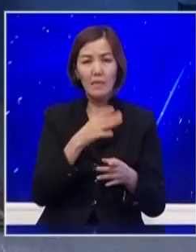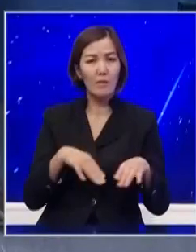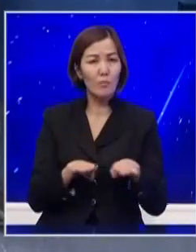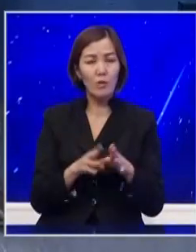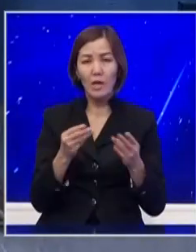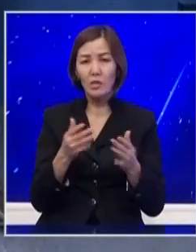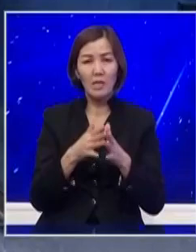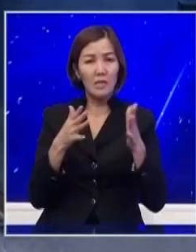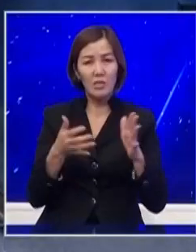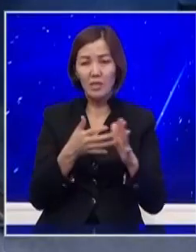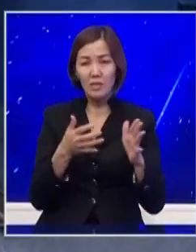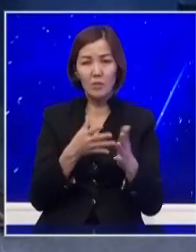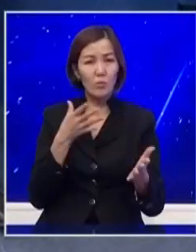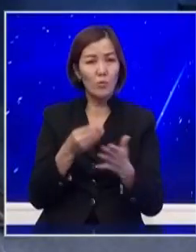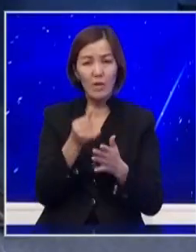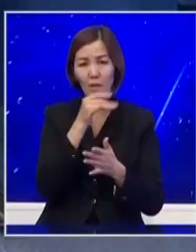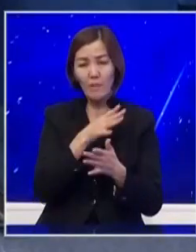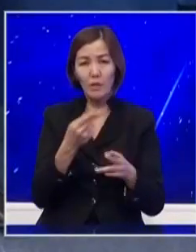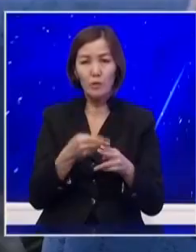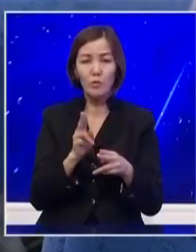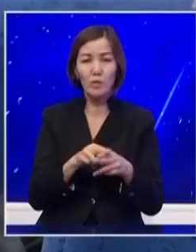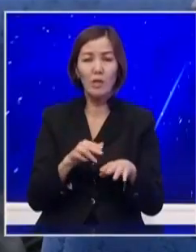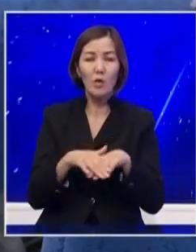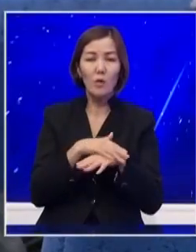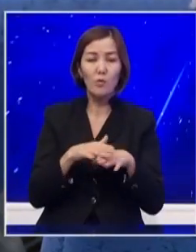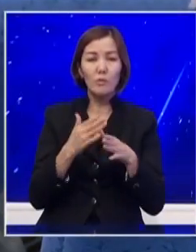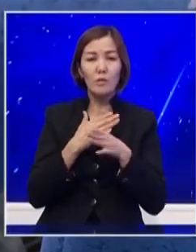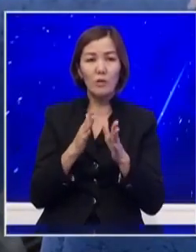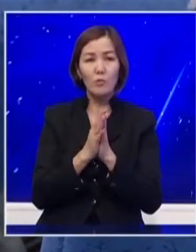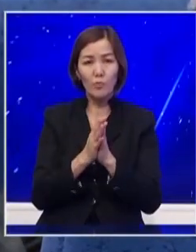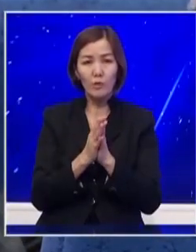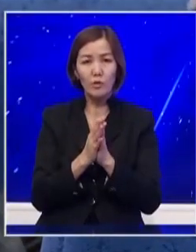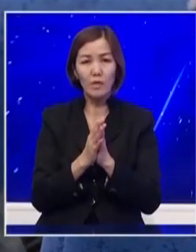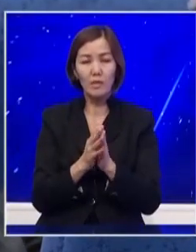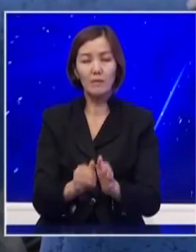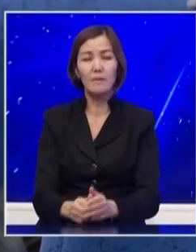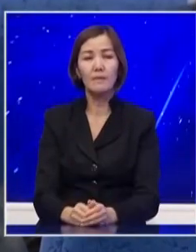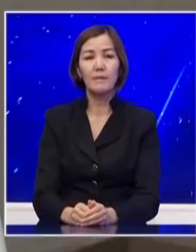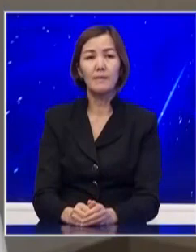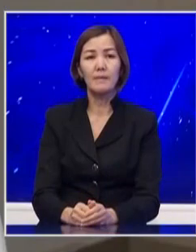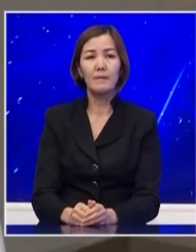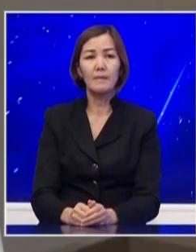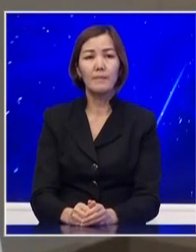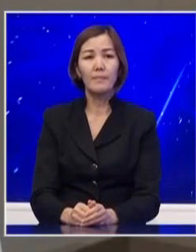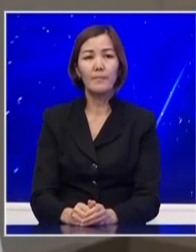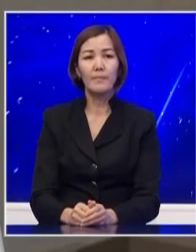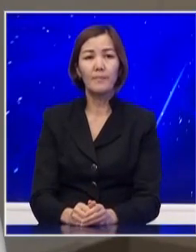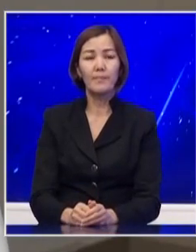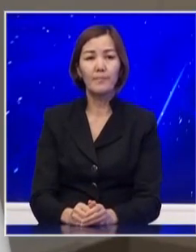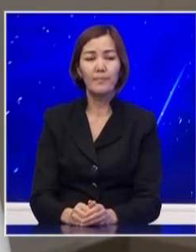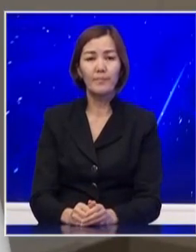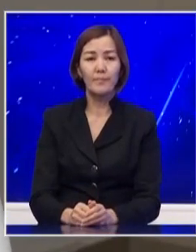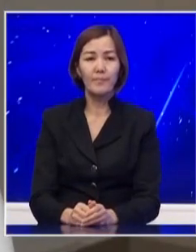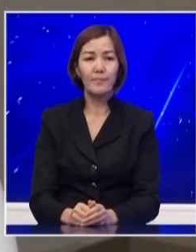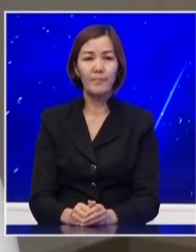мұндай қомақты соманы өздері төлей алмайды. Сондықтан көпшіліктен көмек сұрап отыр. Сегодня проводим